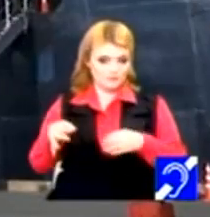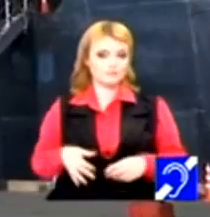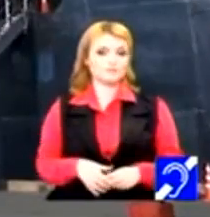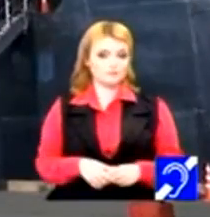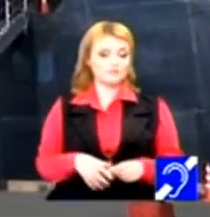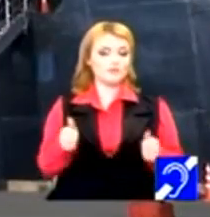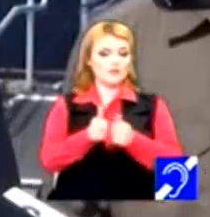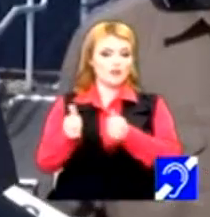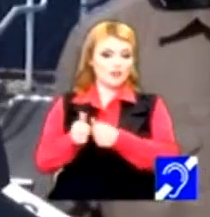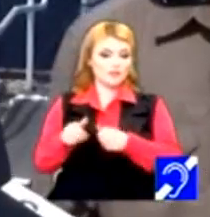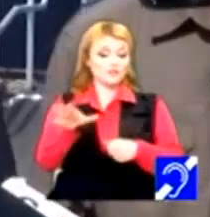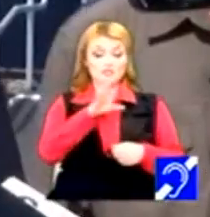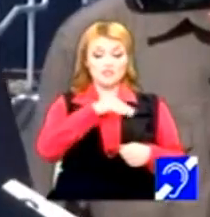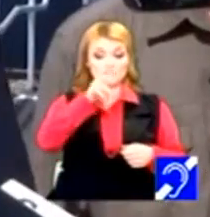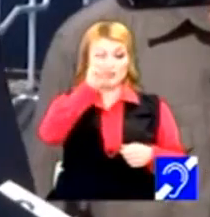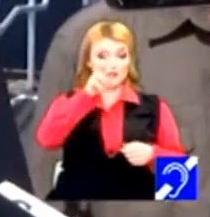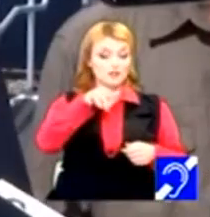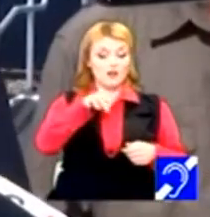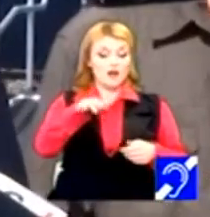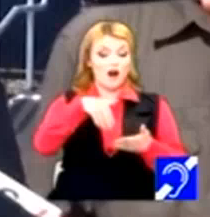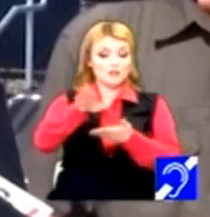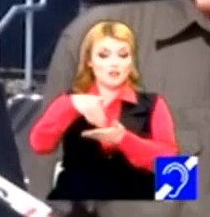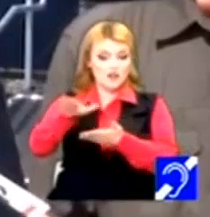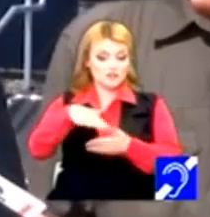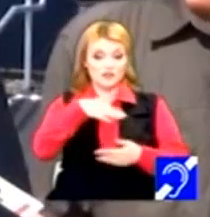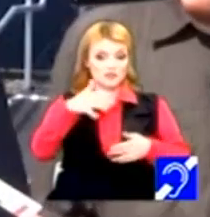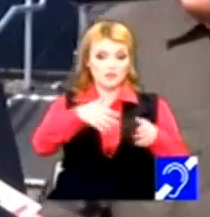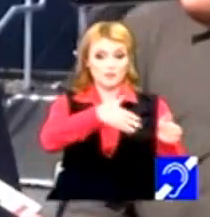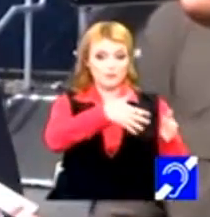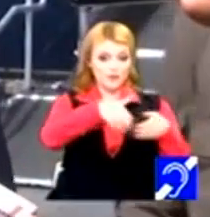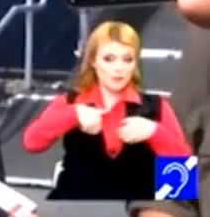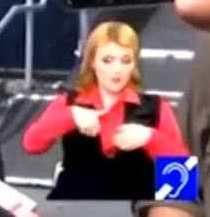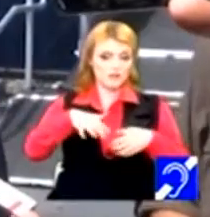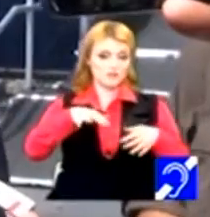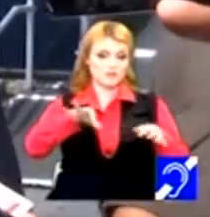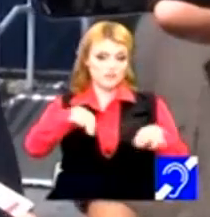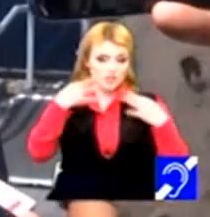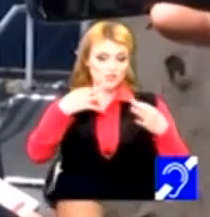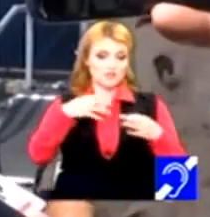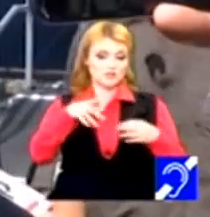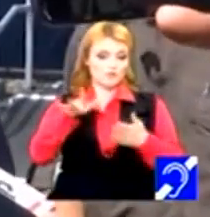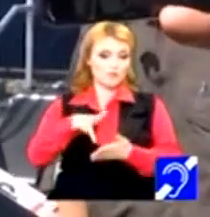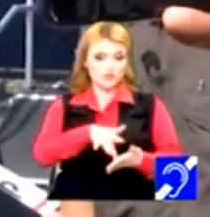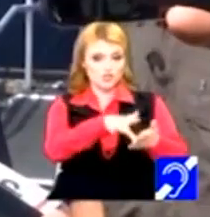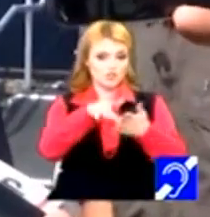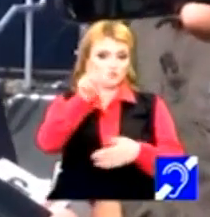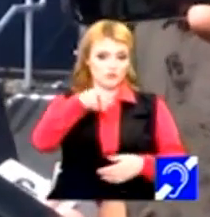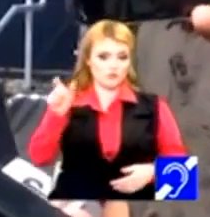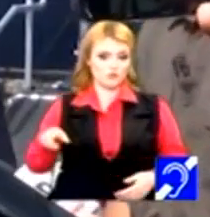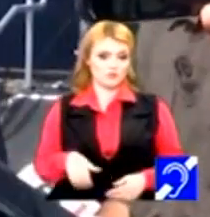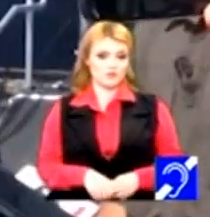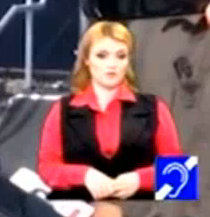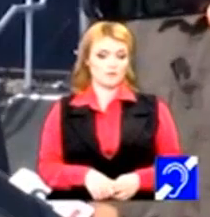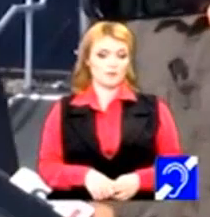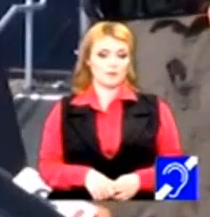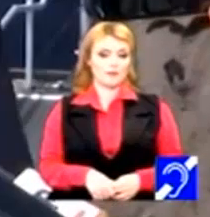de Cambodgia. Very, very grateful that Cambodia has opened literally its ports and its doors to